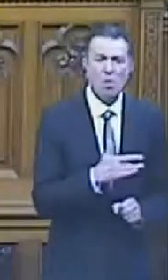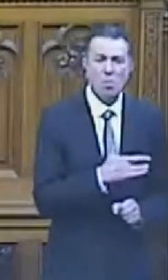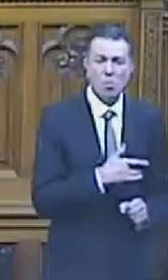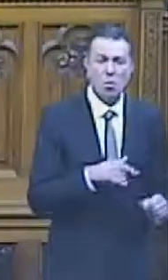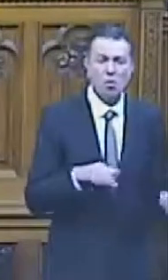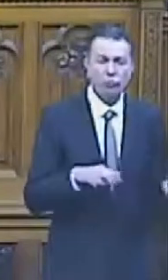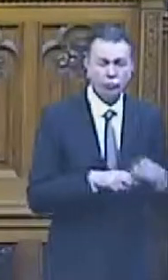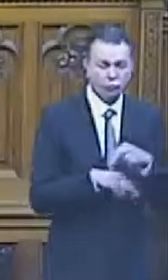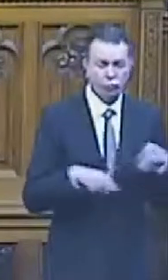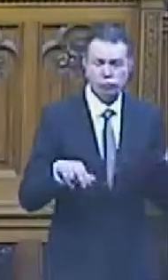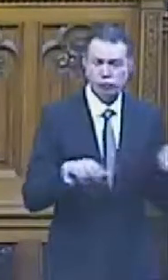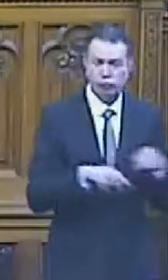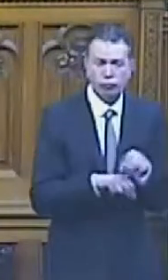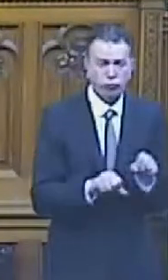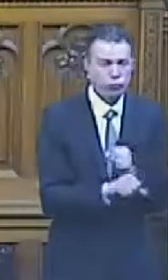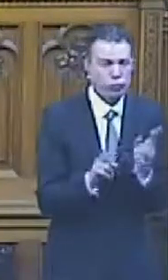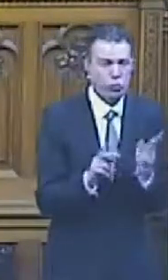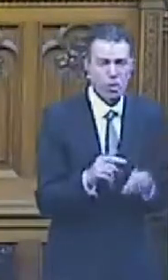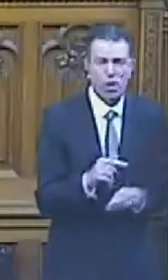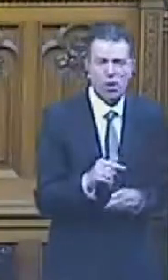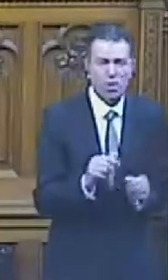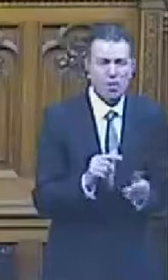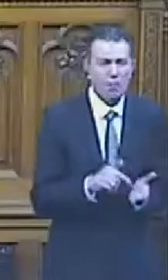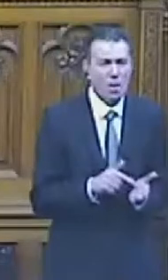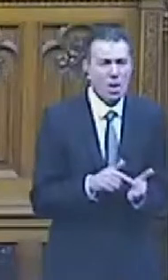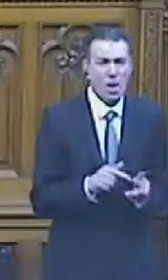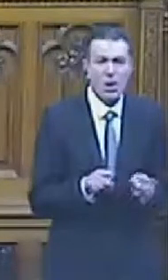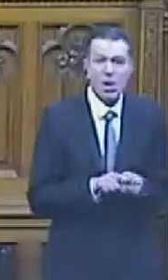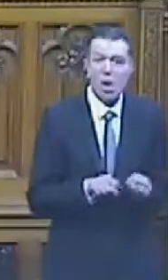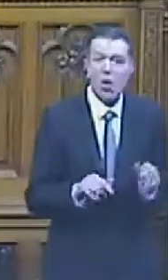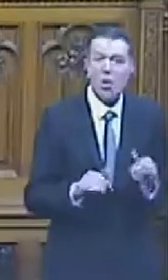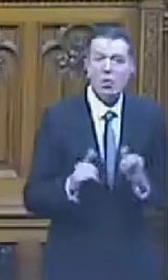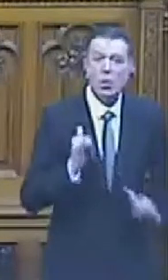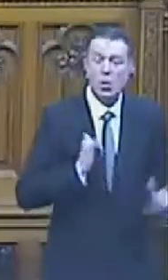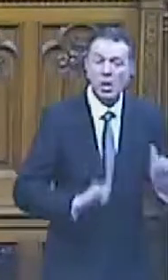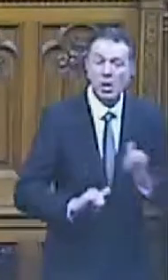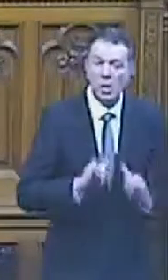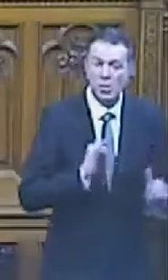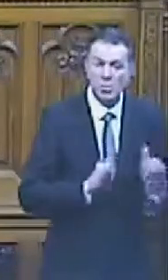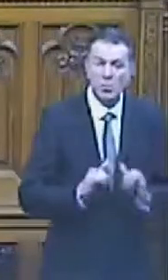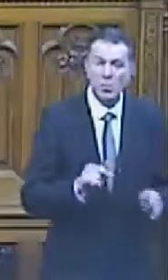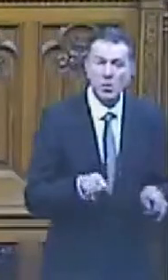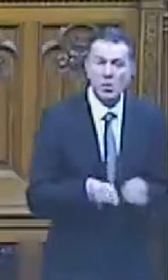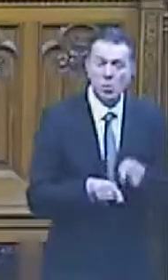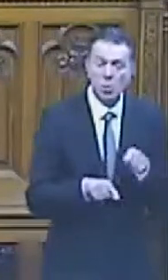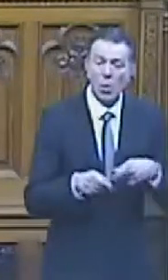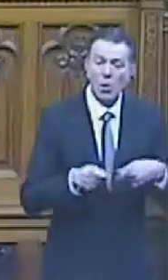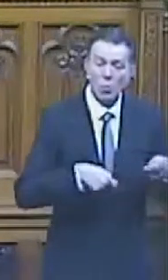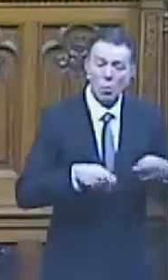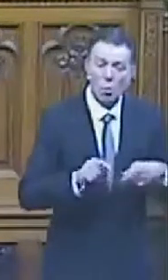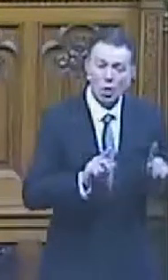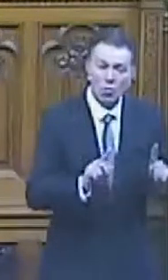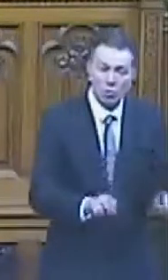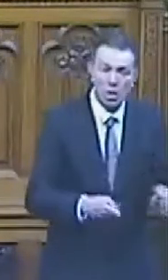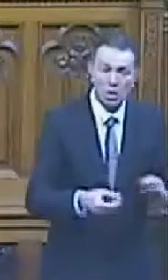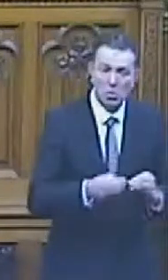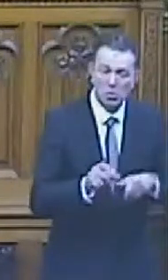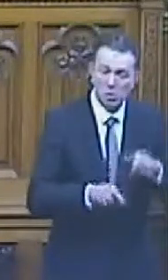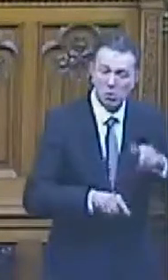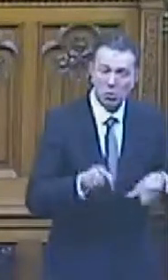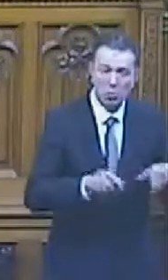nicht mehr zumutbar. Es ist einem Touristen nicht zumutbar. Es ist den Standlern nicht mehr zumutbar, den